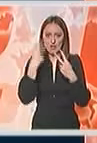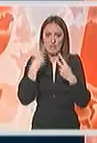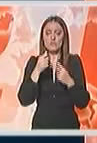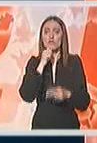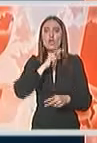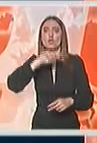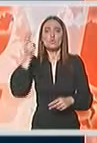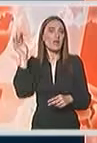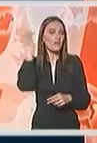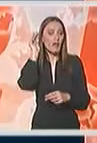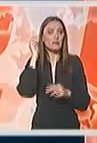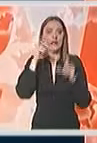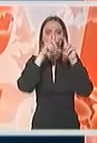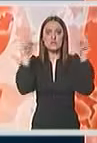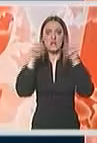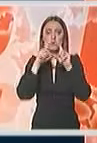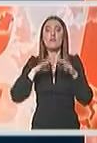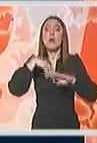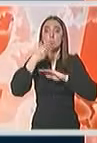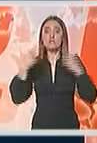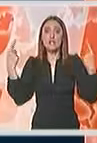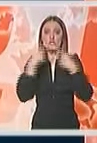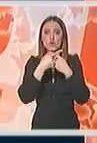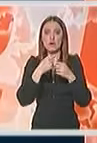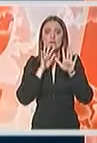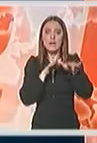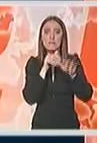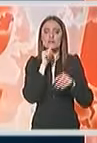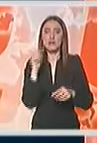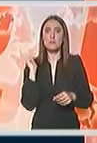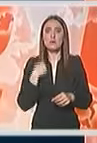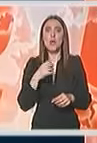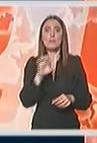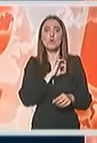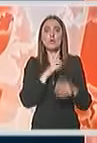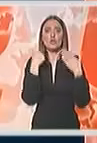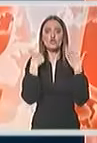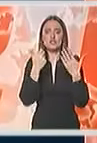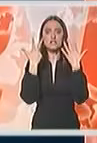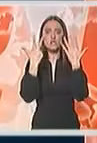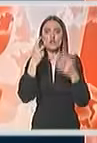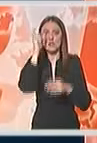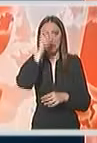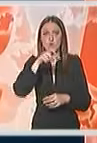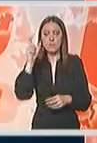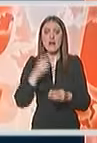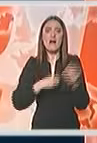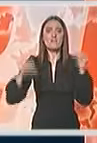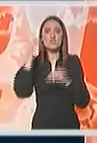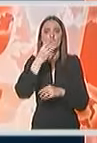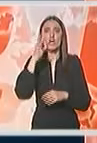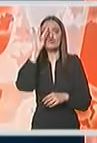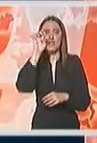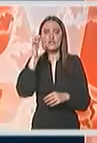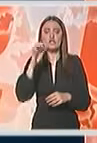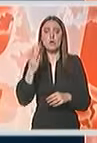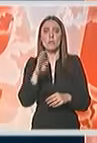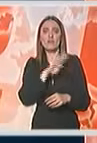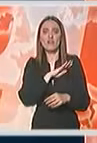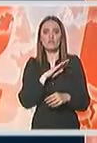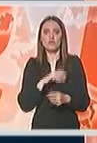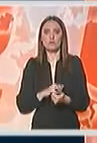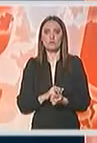i druge vladine ustanove. Nakon sukoba demonstranata i policije poginulo je 68 osoba, a više od 400